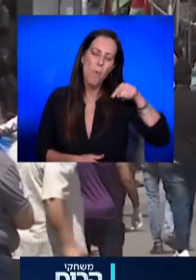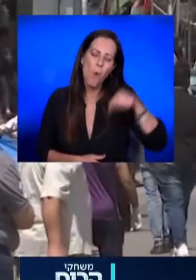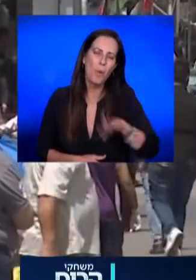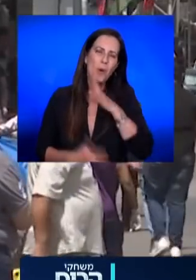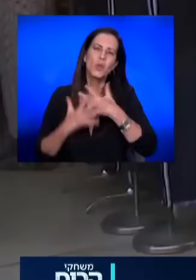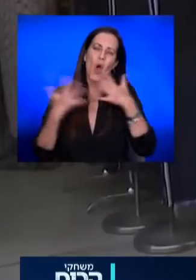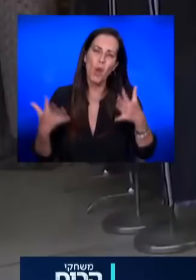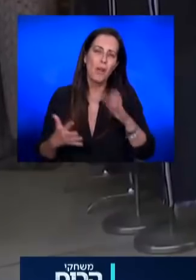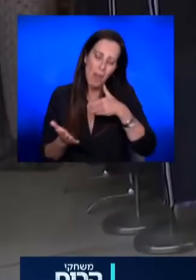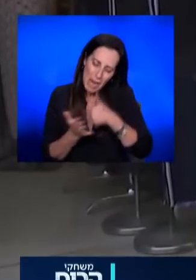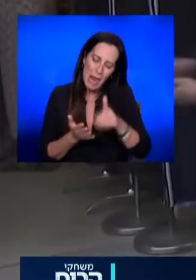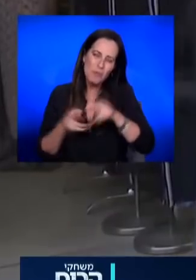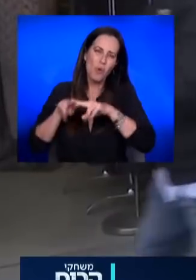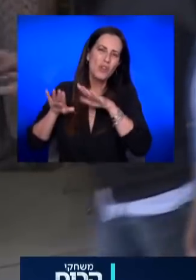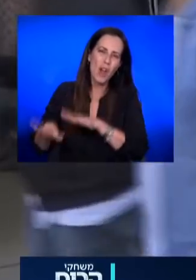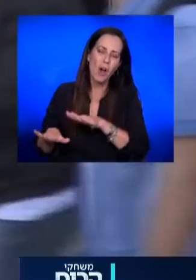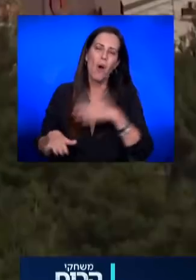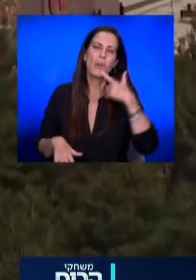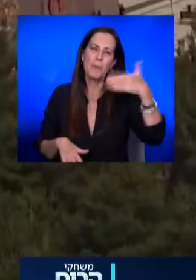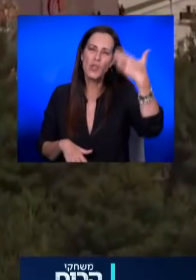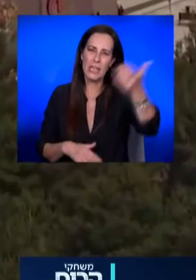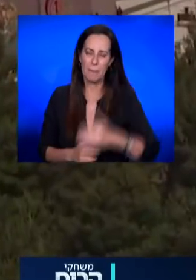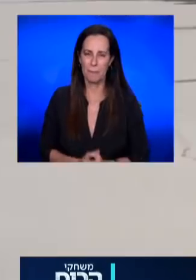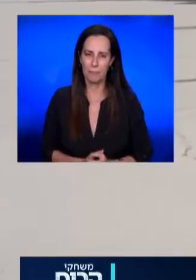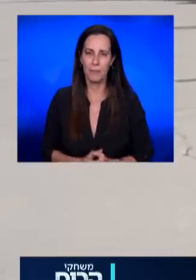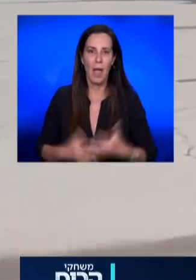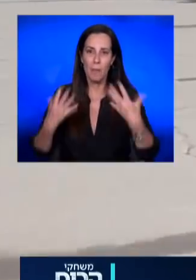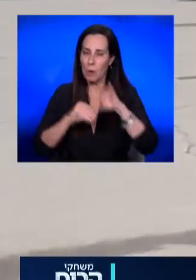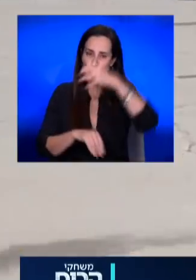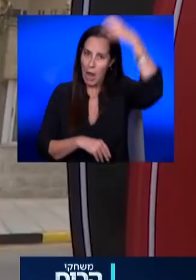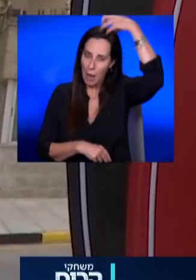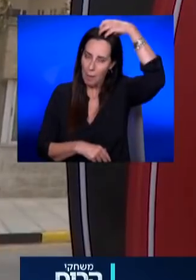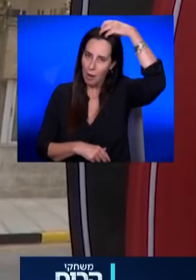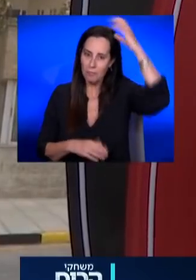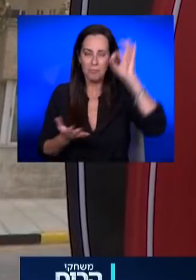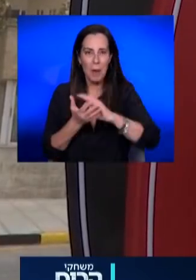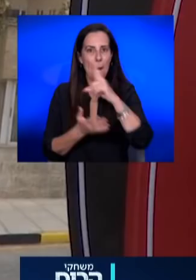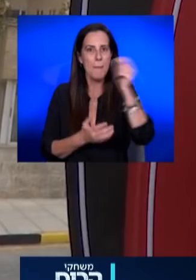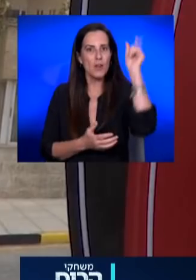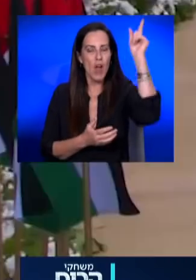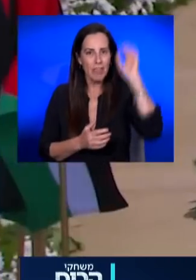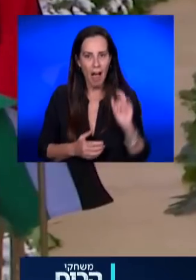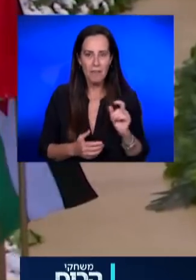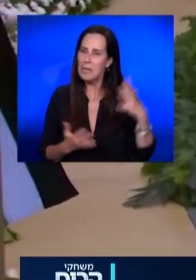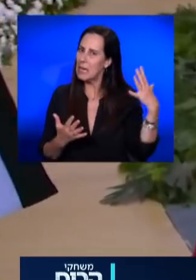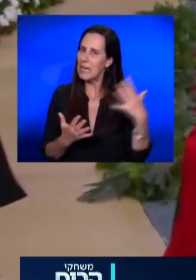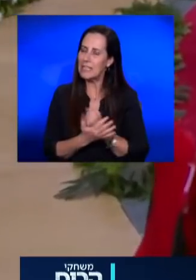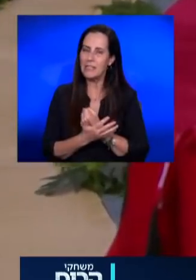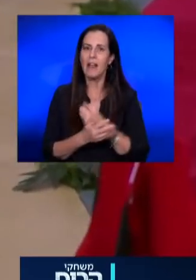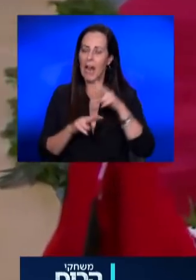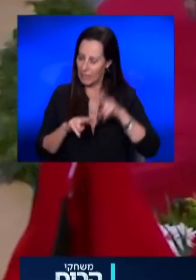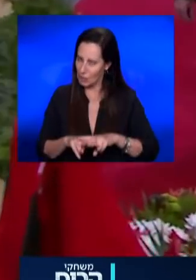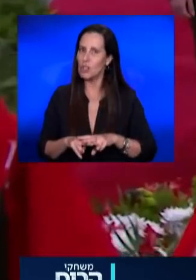עמוקות, וכנראה ימשיכו ללוות אותה עוד שנים רבות קדימה. משפחת המלוכה שחגגה 100 שנה להיווסדה, הצליחה לשרוד את